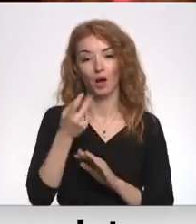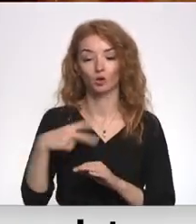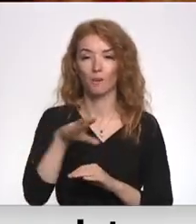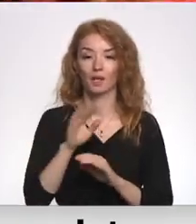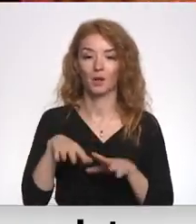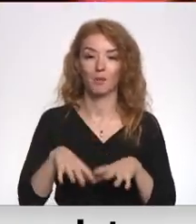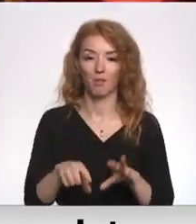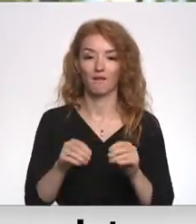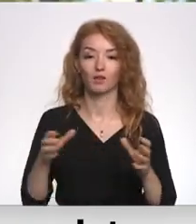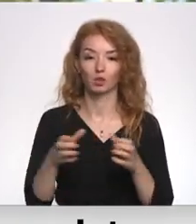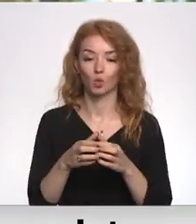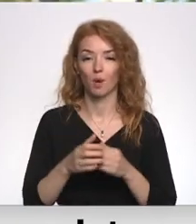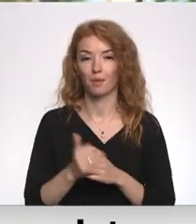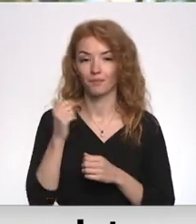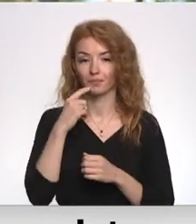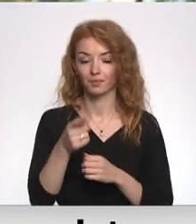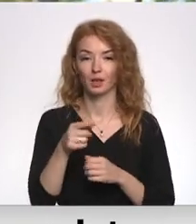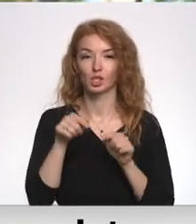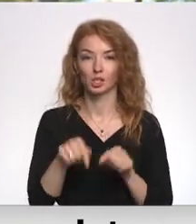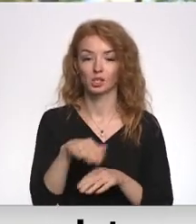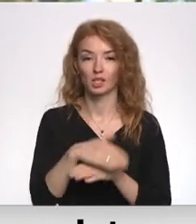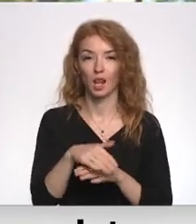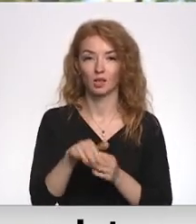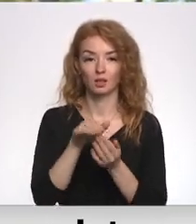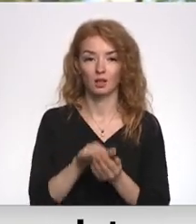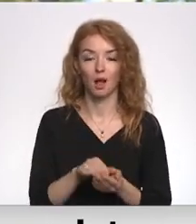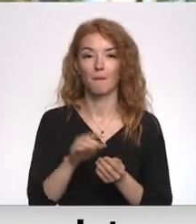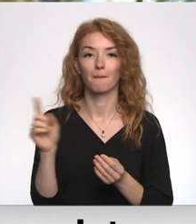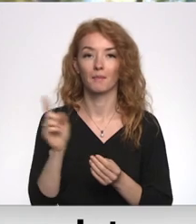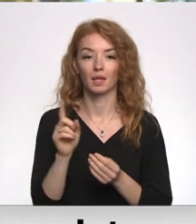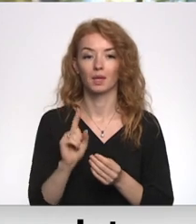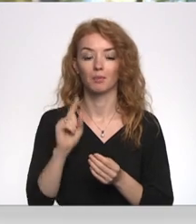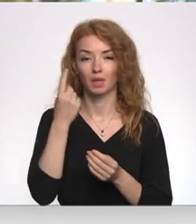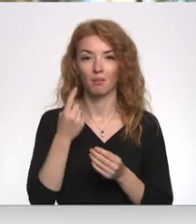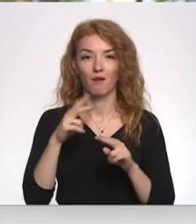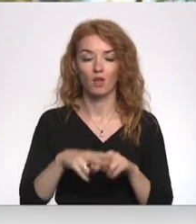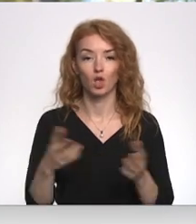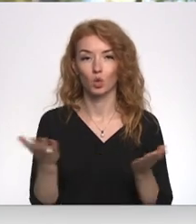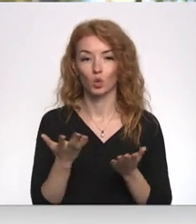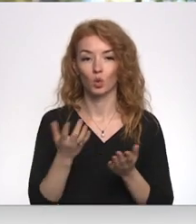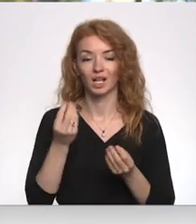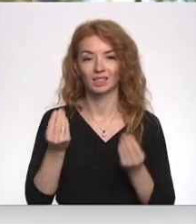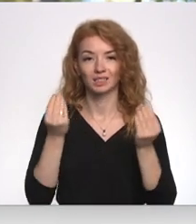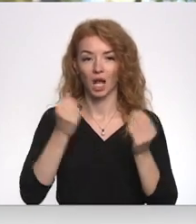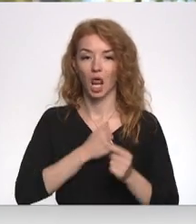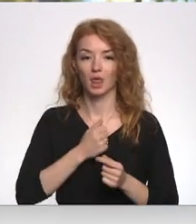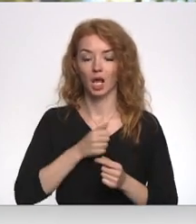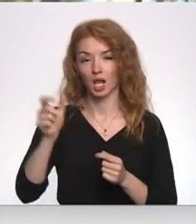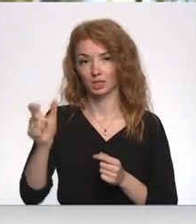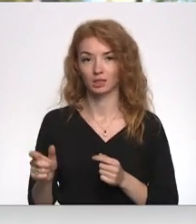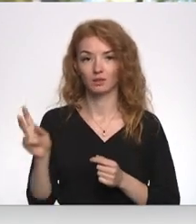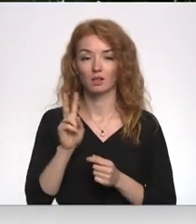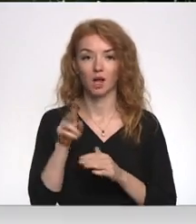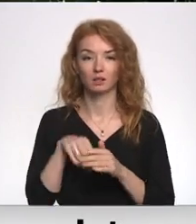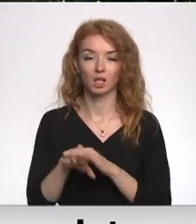darēt visi kopā. Mīra ielas kopi pirmos republikas laikā bija tie vīta, kur tī izcilīja Latgolas cilvēki, kas